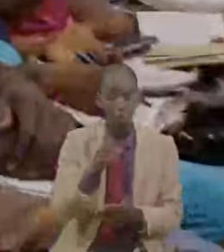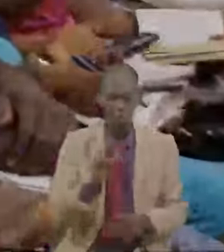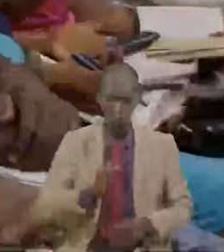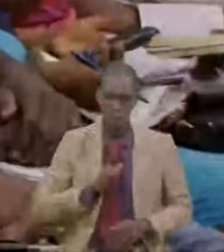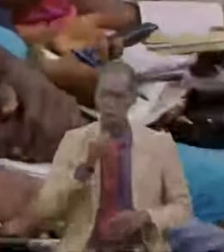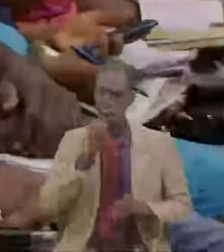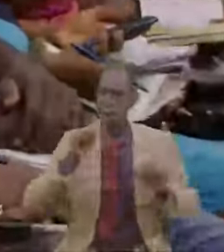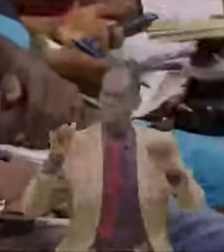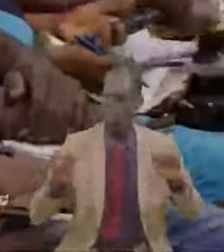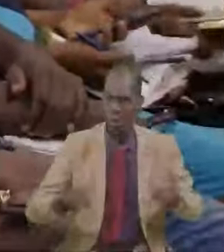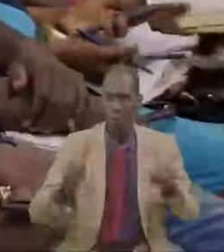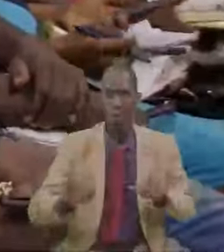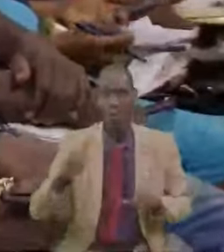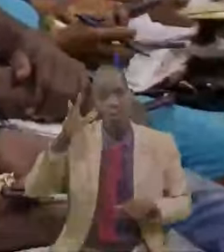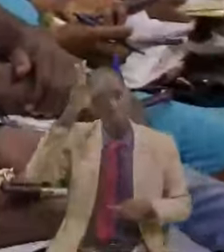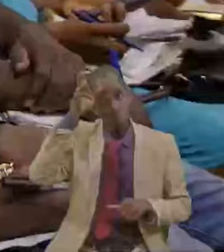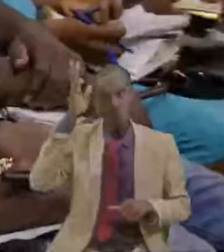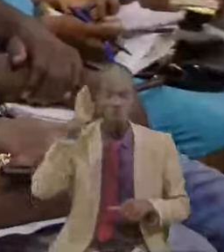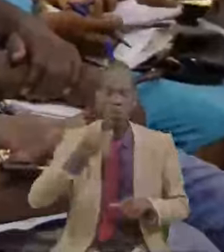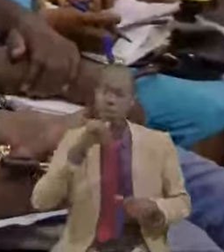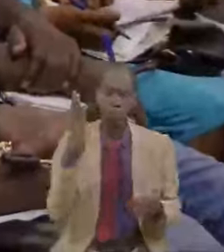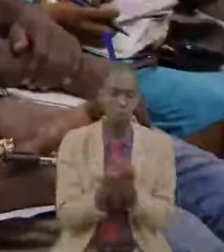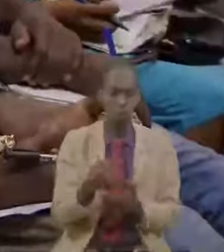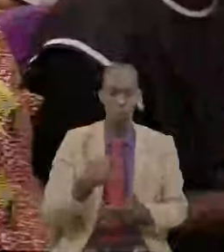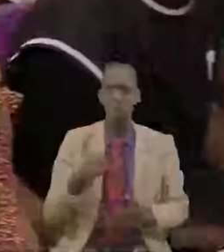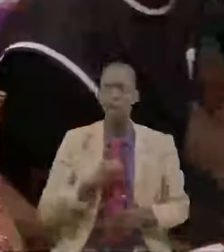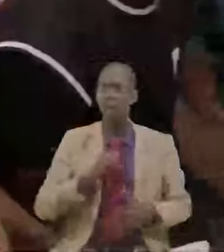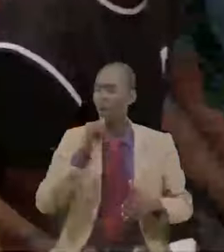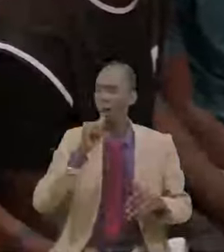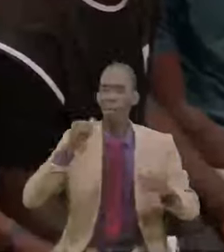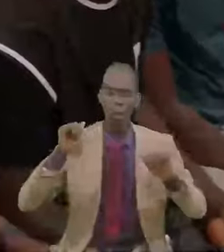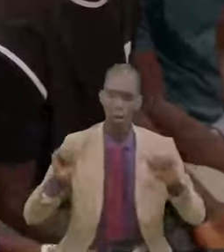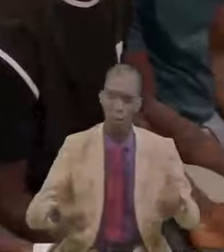capable. Les démons ne vont pas t'empêcher, je suis bien capable.